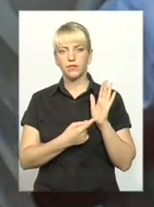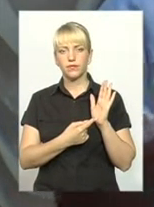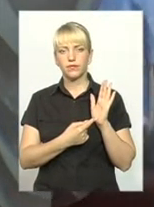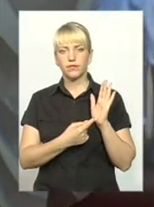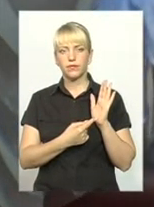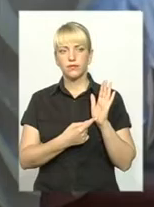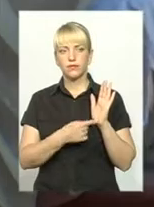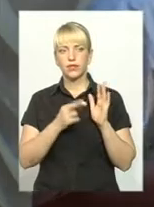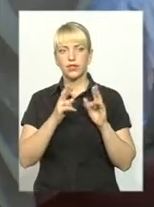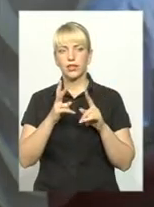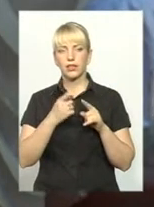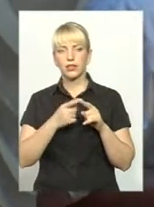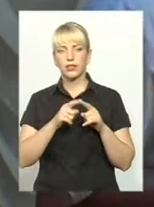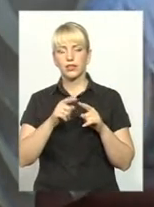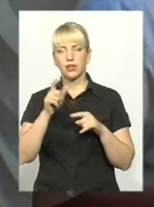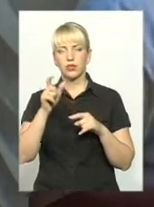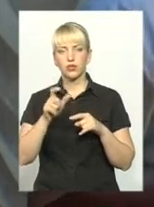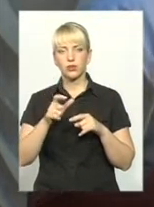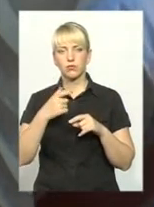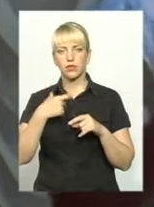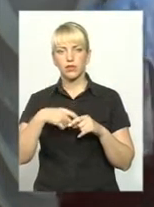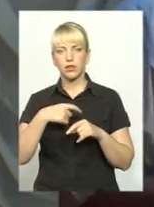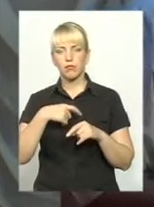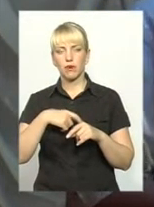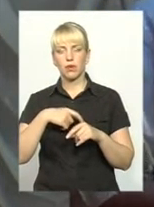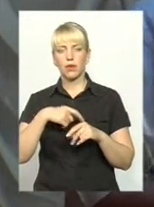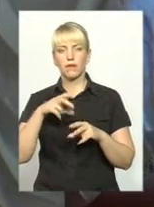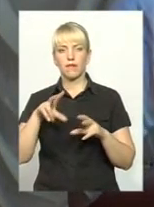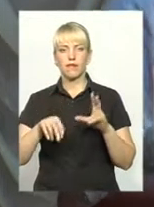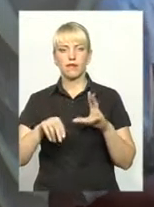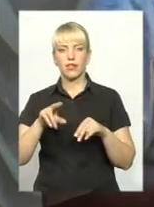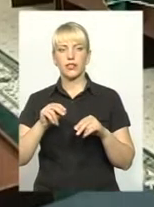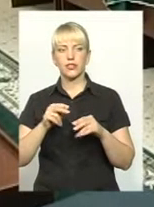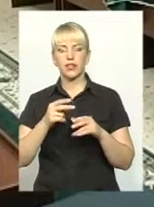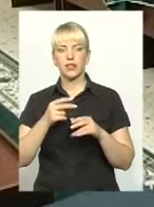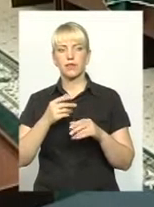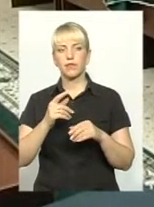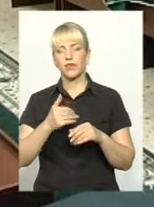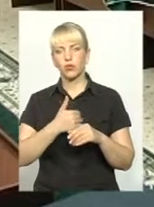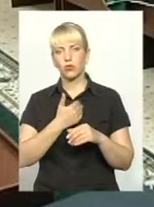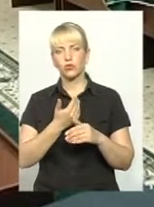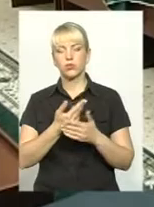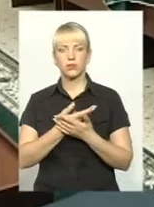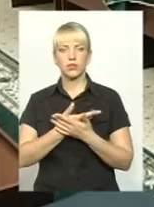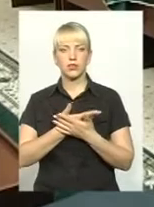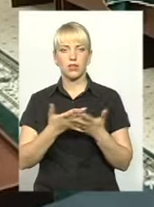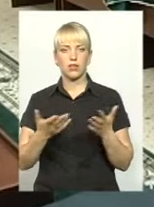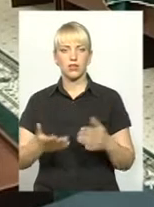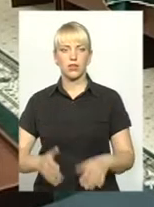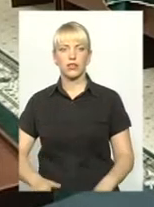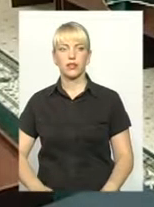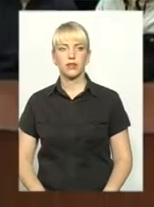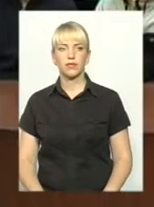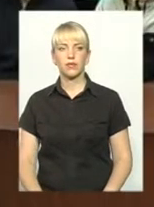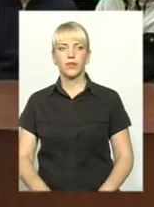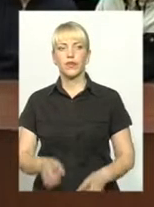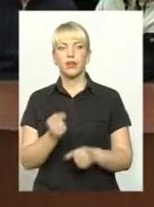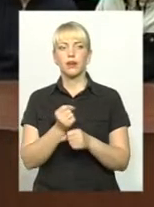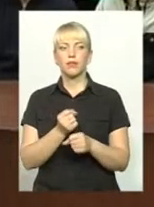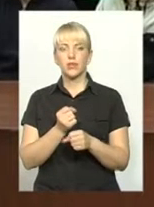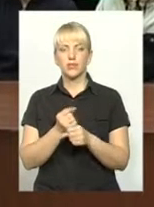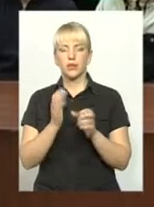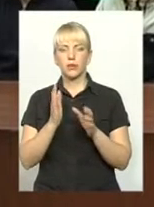ця особа себе бажає презентувати. Члени поліцейської комісії запевняють, працюватимуть